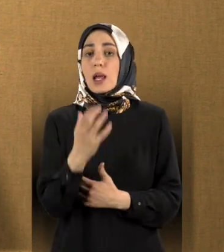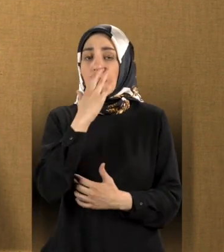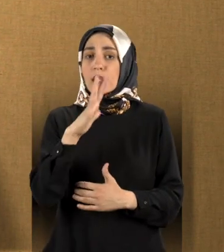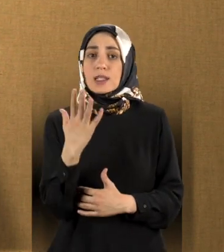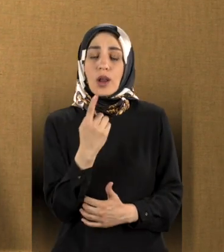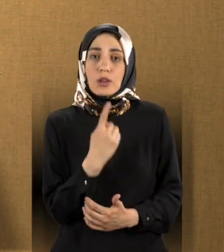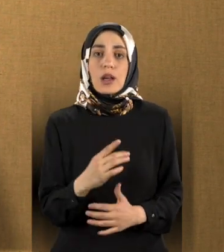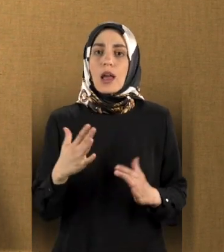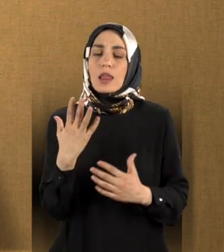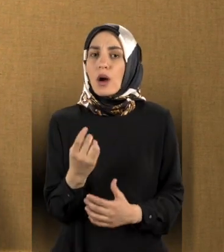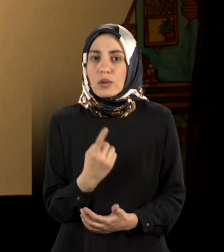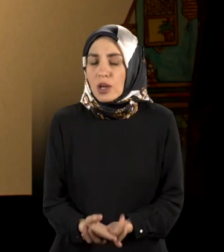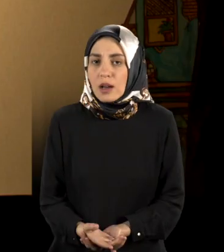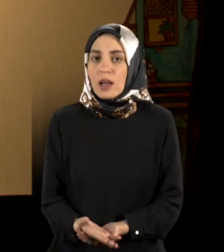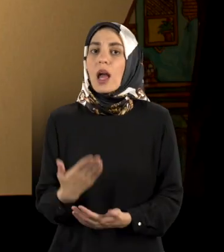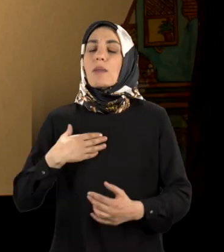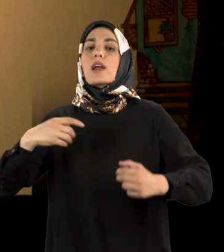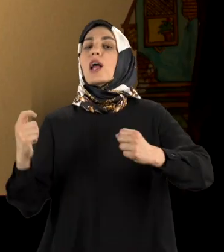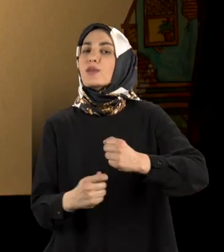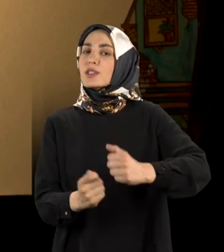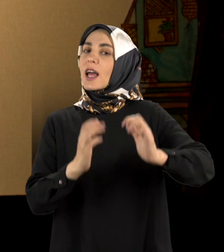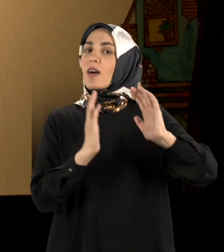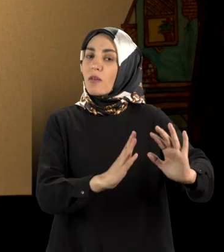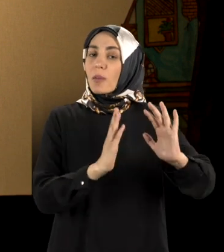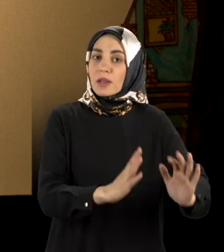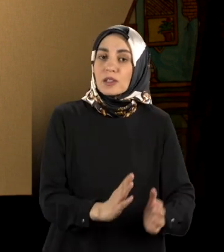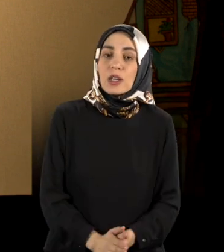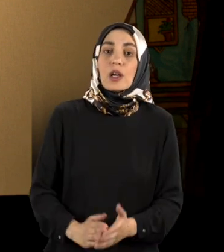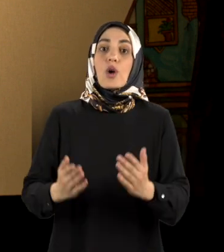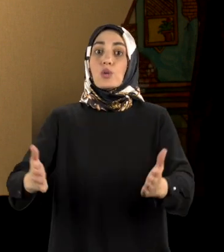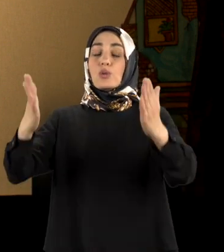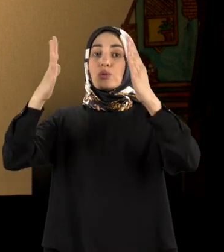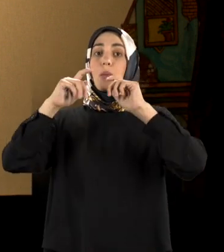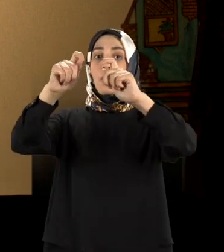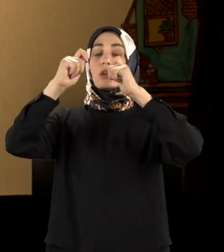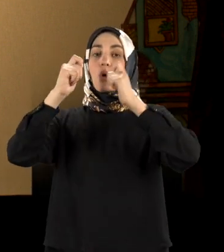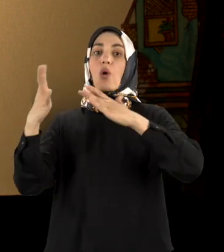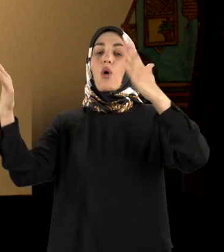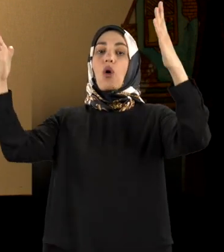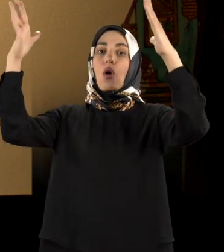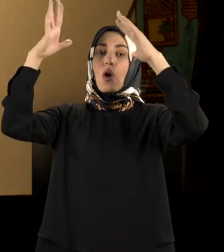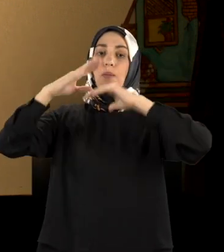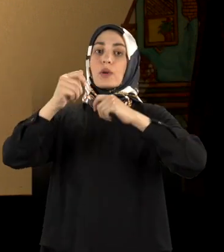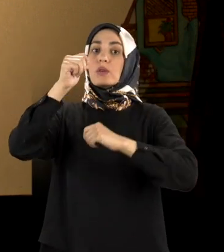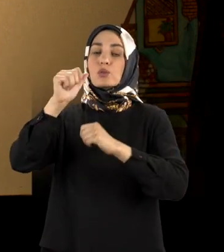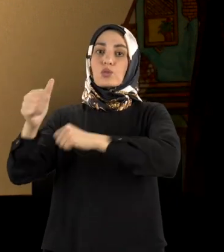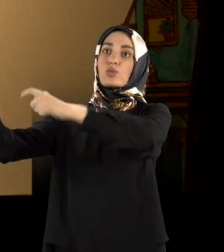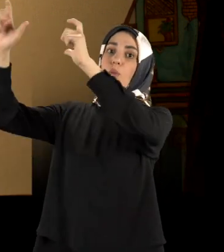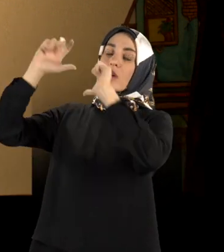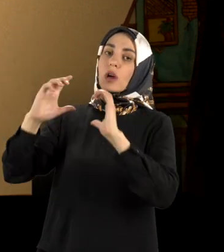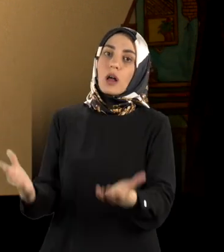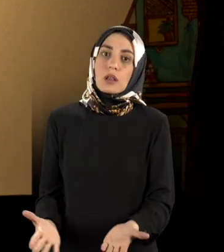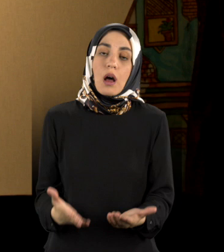karagözüm Pekala bekleyince Ne oldu olacak Ben davul çalmaya devam edince üstüme Pencereden var